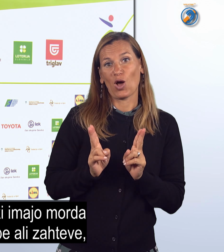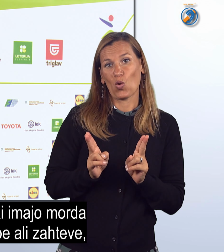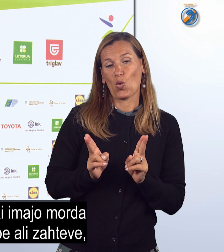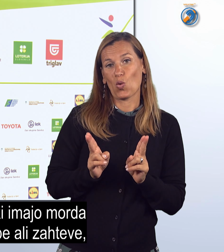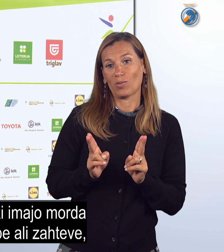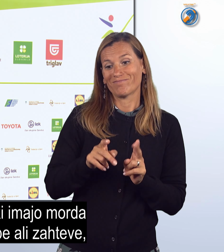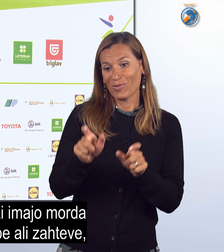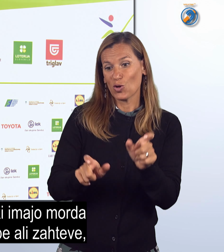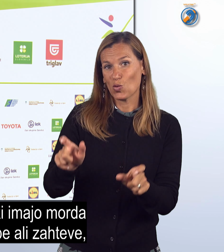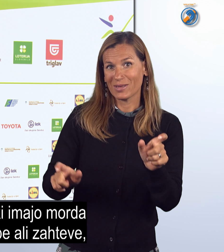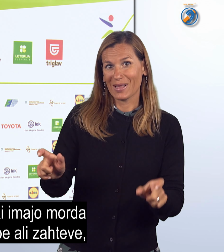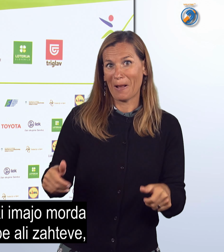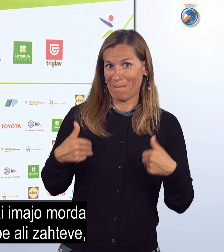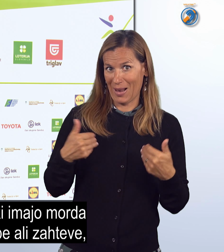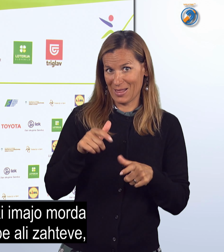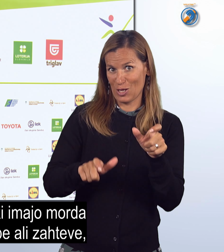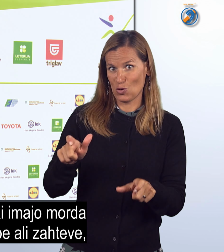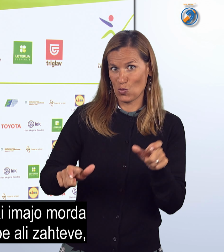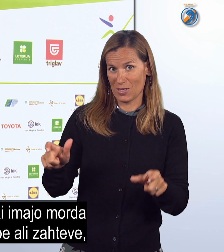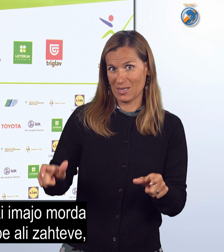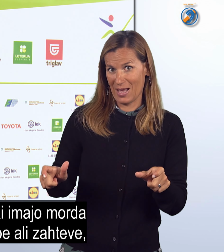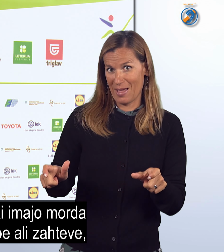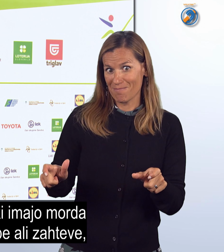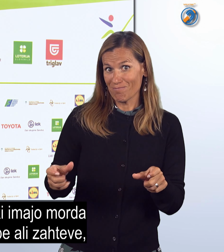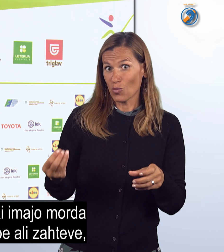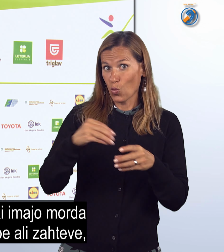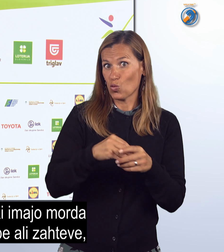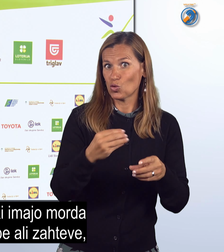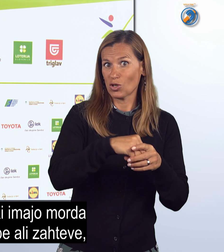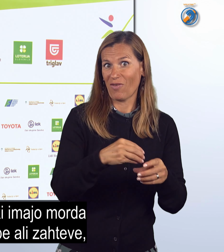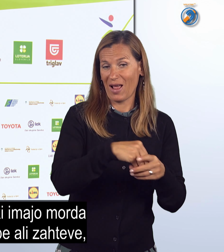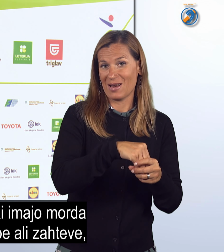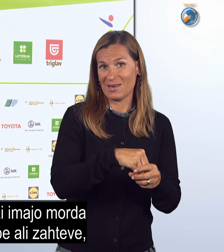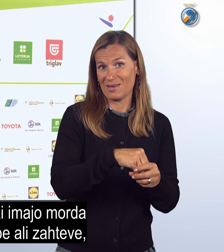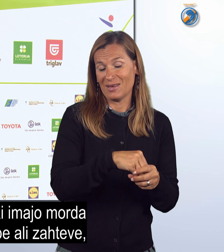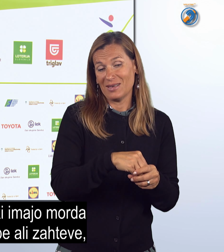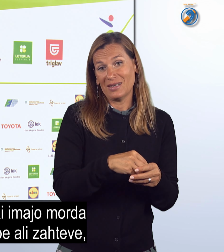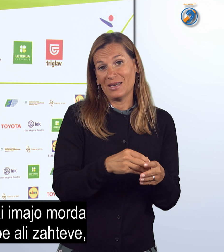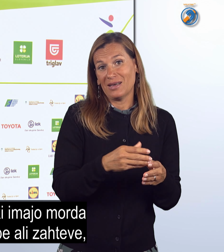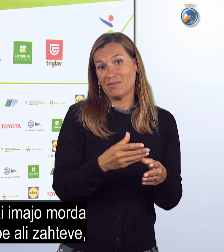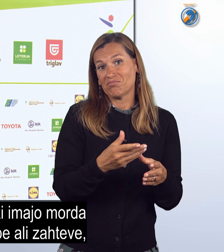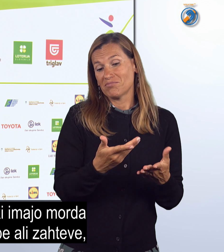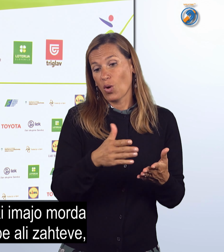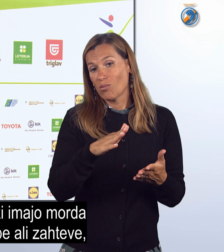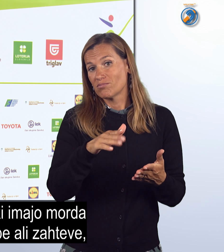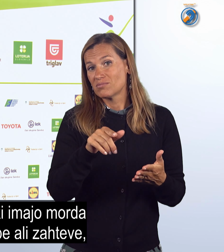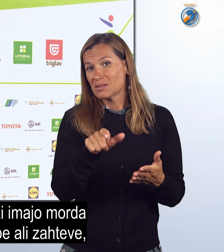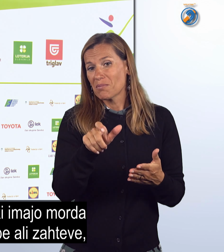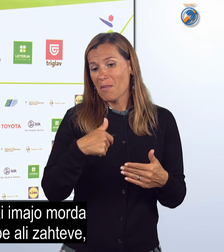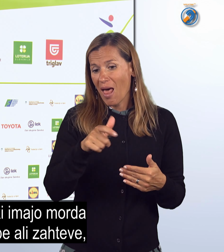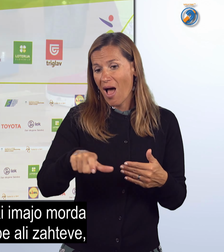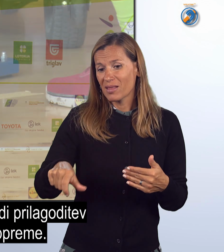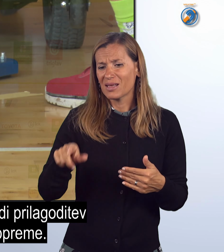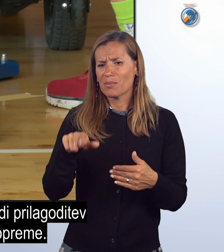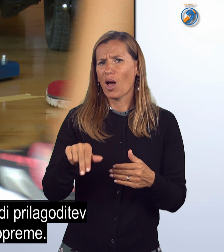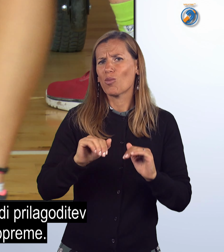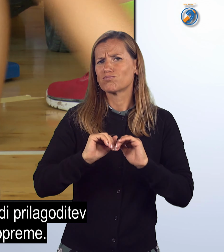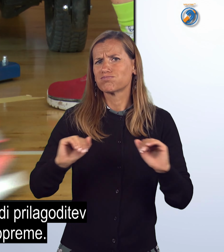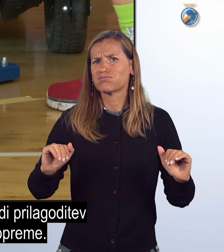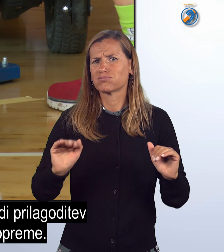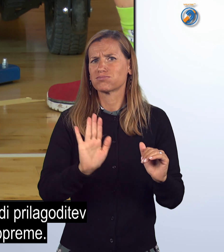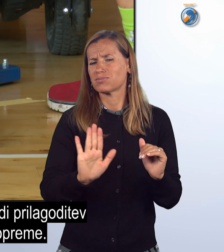ljudje, te mladi ljudje, ki imajo morda posebne potrebe ali zahteve, v tem